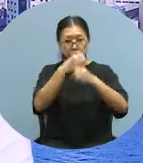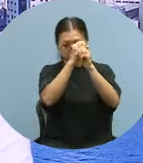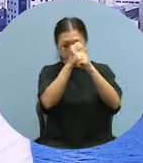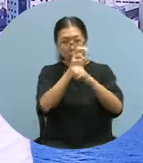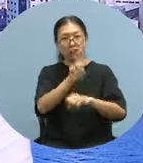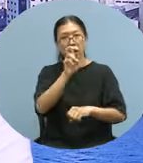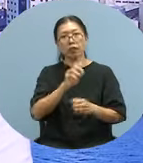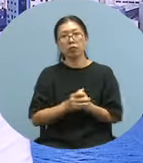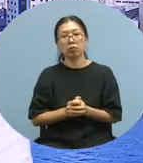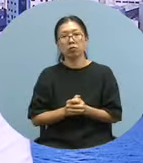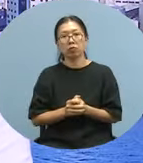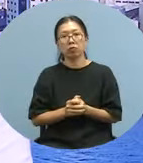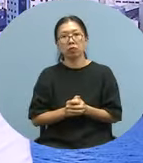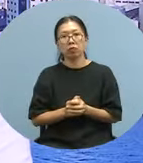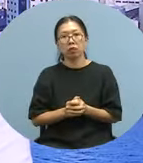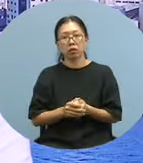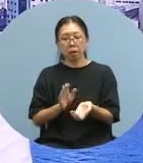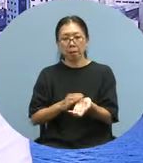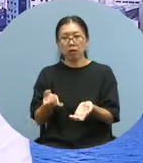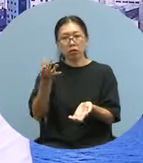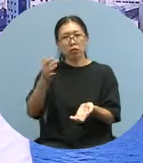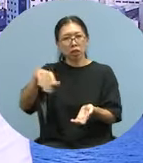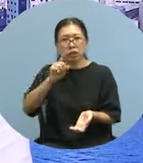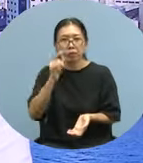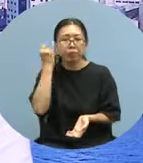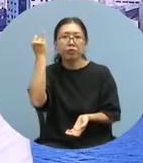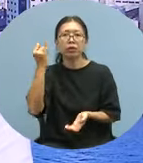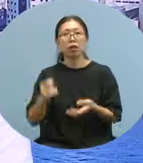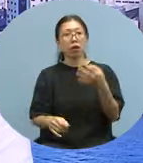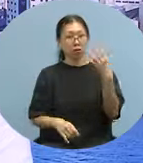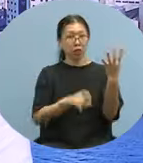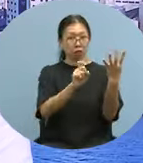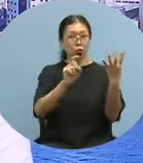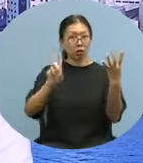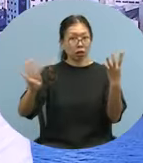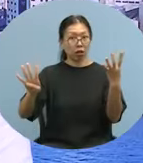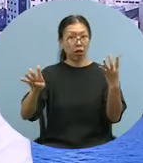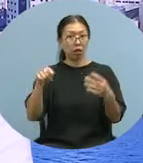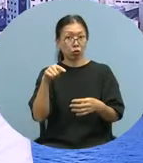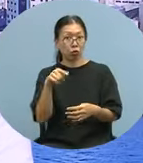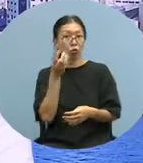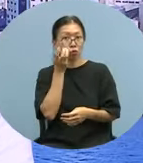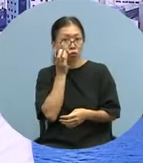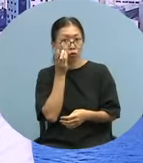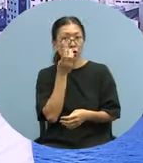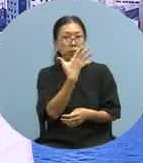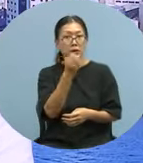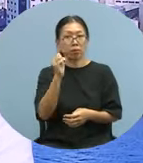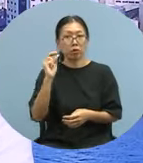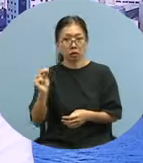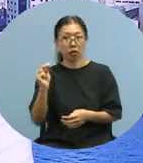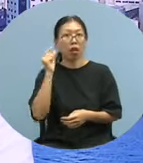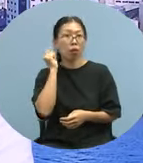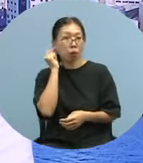檢測揾到嘅個案，都係一個冇源頭嘅個案啦，就係4914。咁佢係一位57歲女士